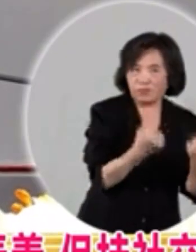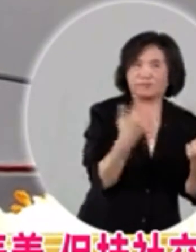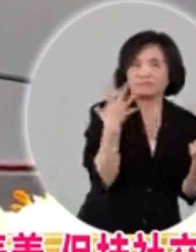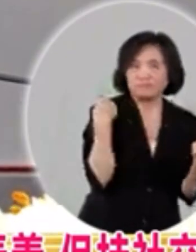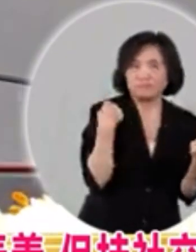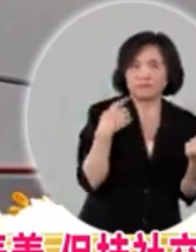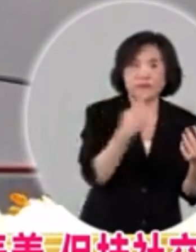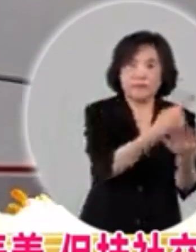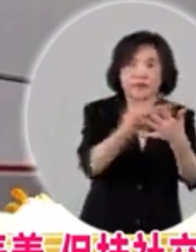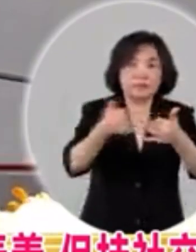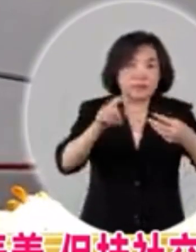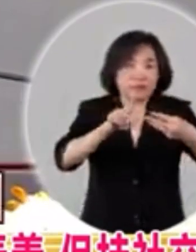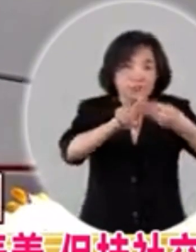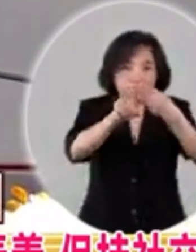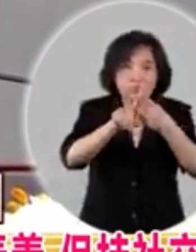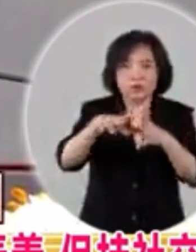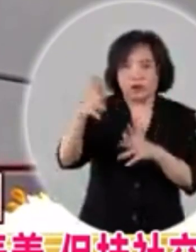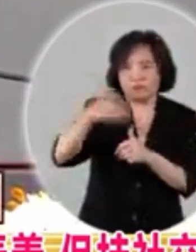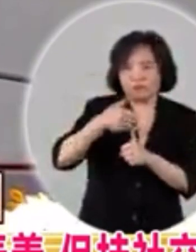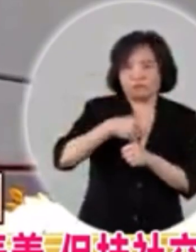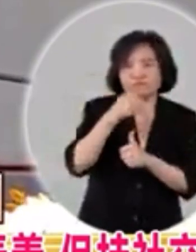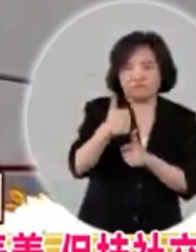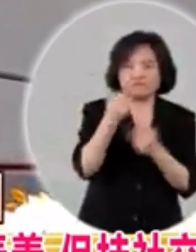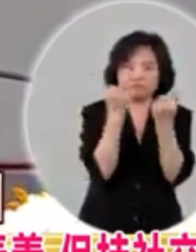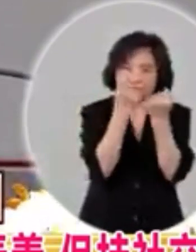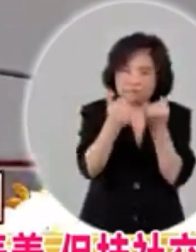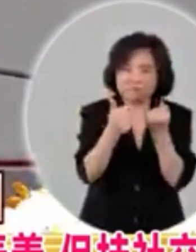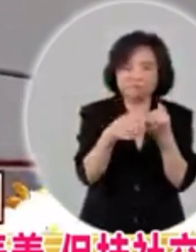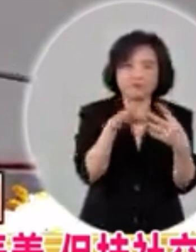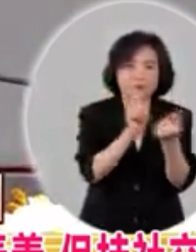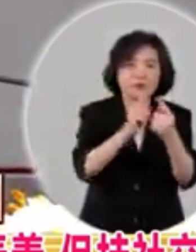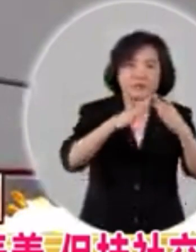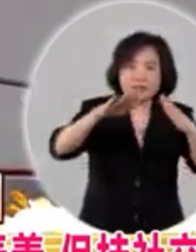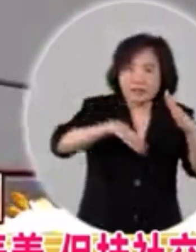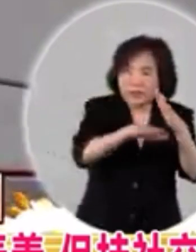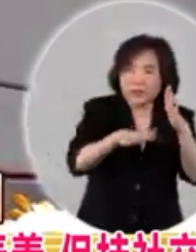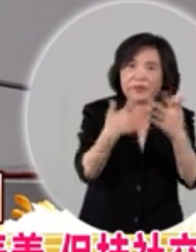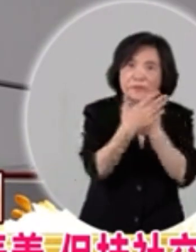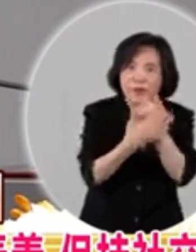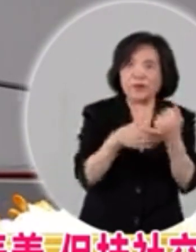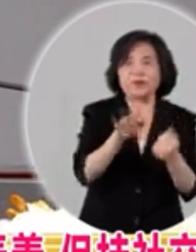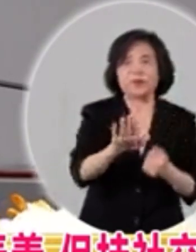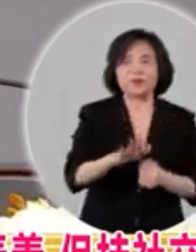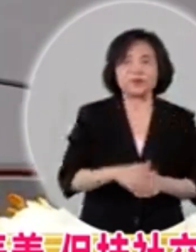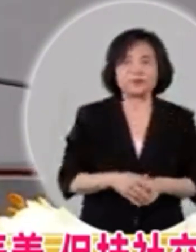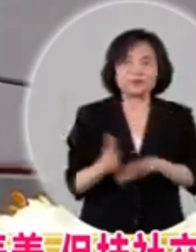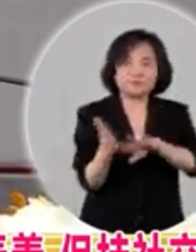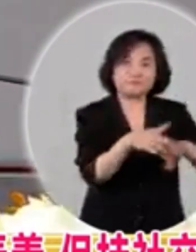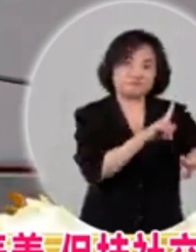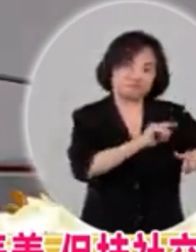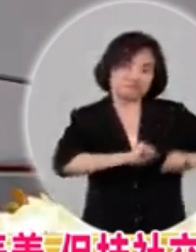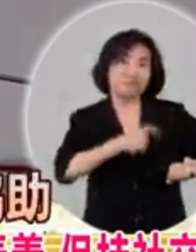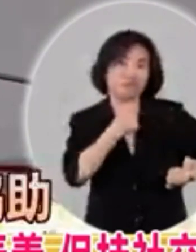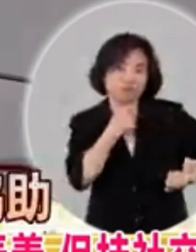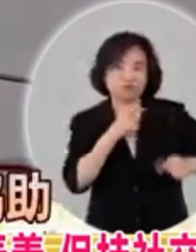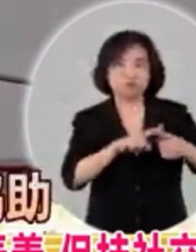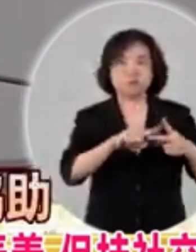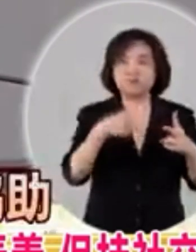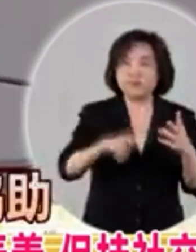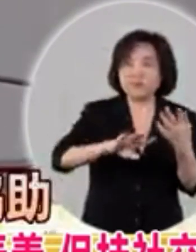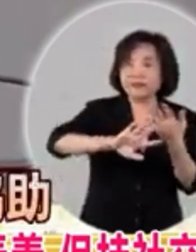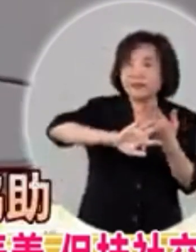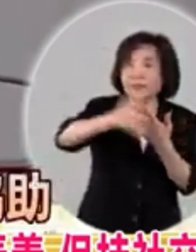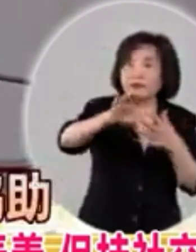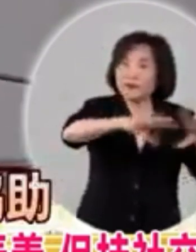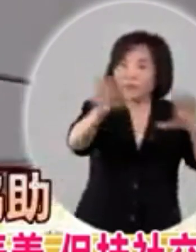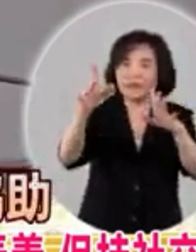素养守住了我们珍爱的家园。除了自助，还有来自国际